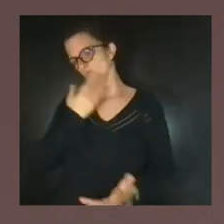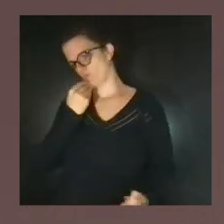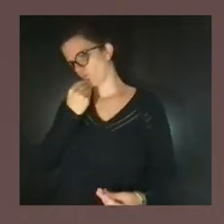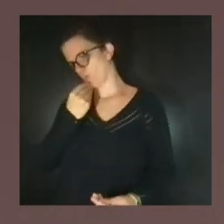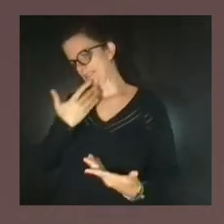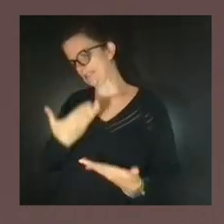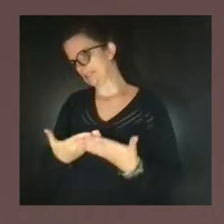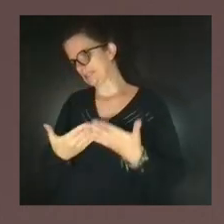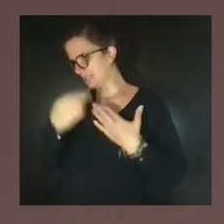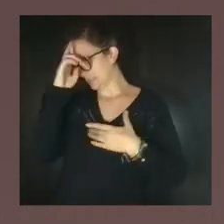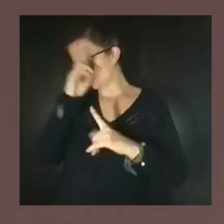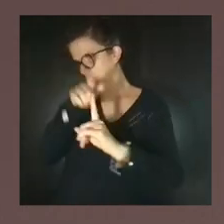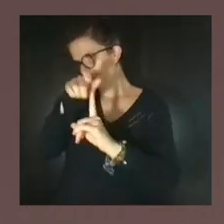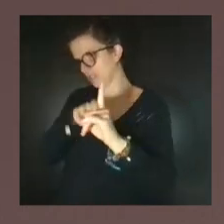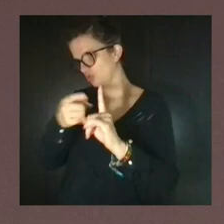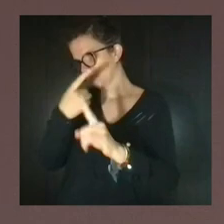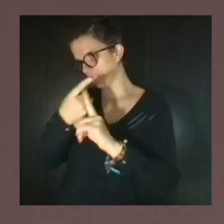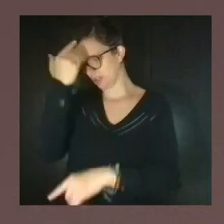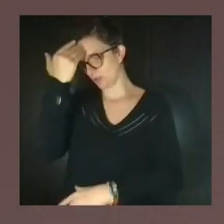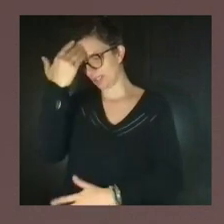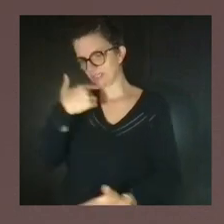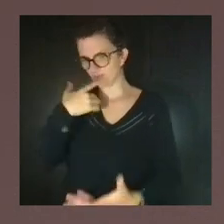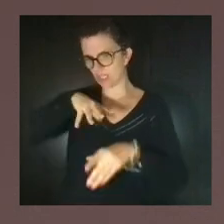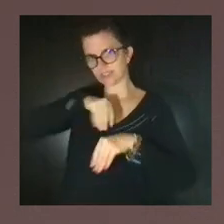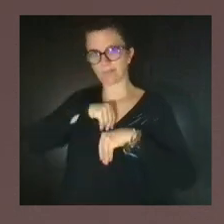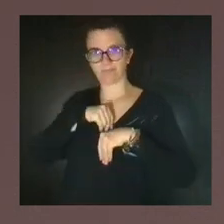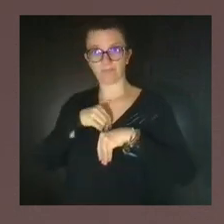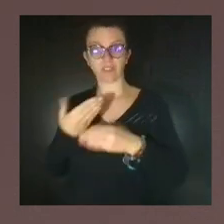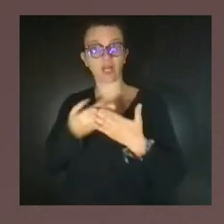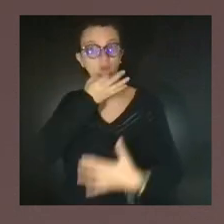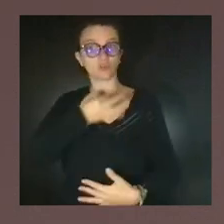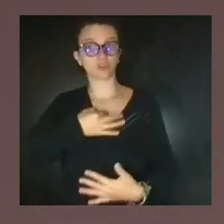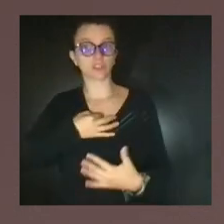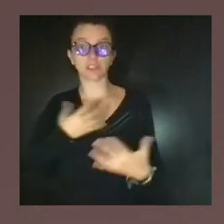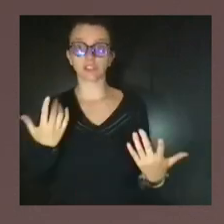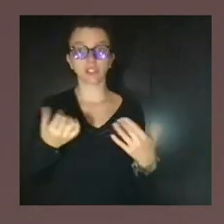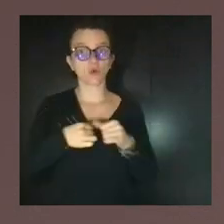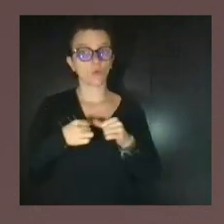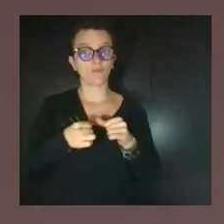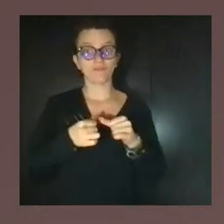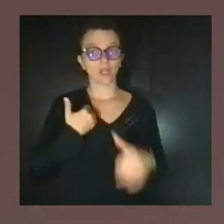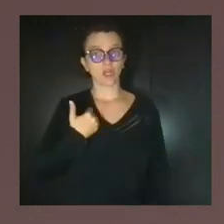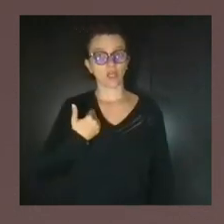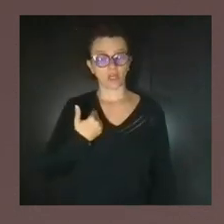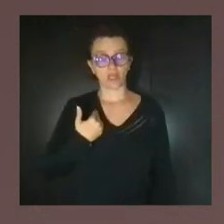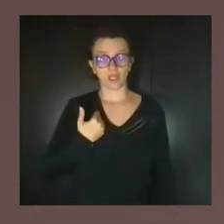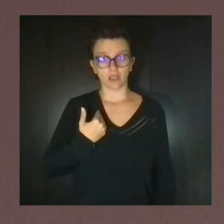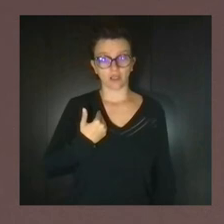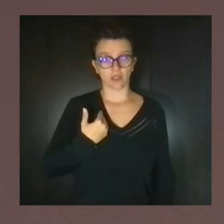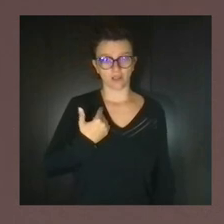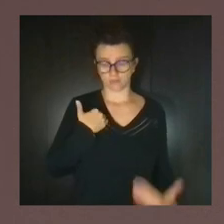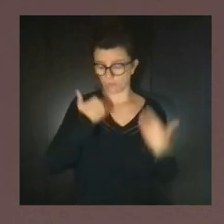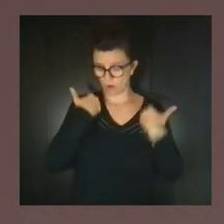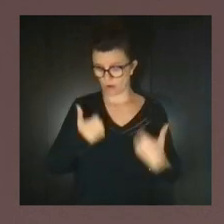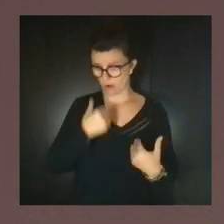sûrement raison, de toute façon c'est lui qui connaît. Et donc, finalement, on accepte. Et à partir de là, on se dit, qu'est-ce que je dois faire ? Je suis mère, et donc, qu'est-ce que je dois